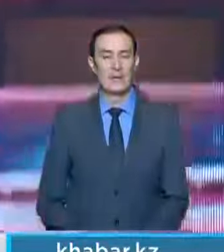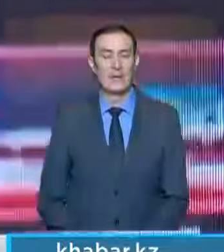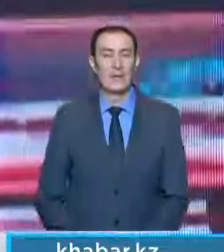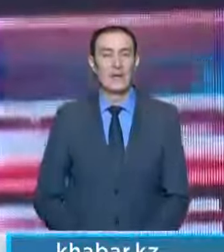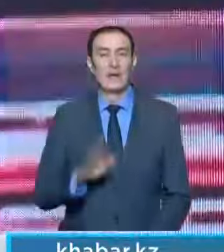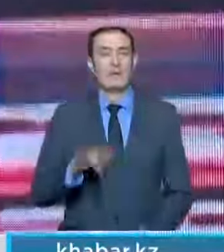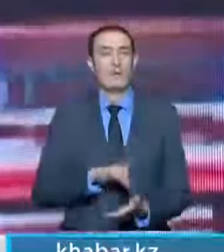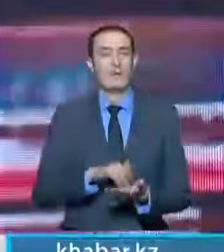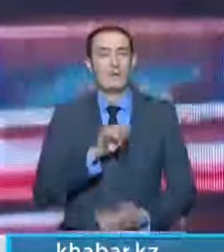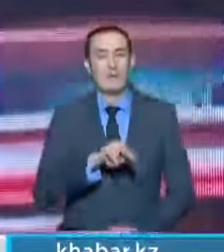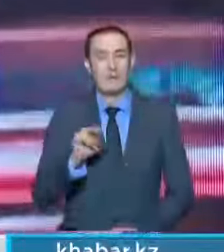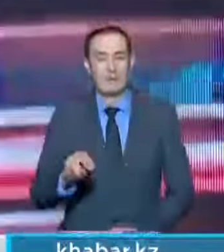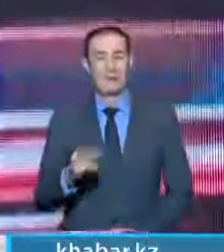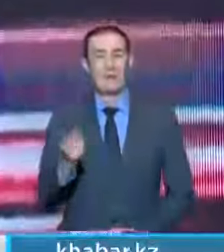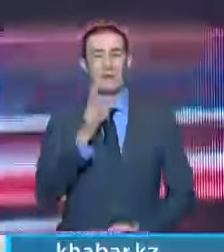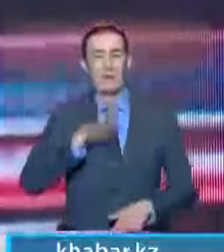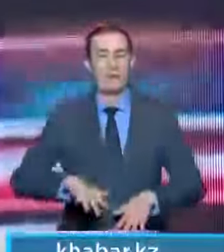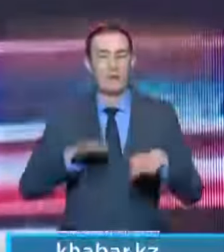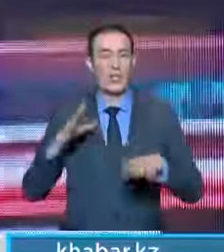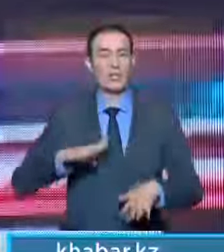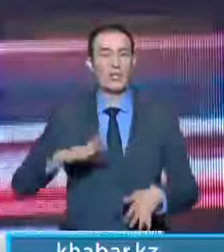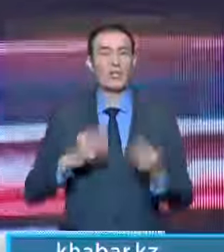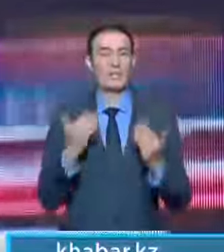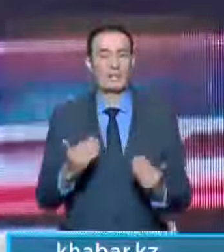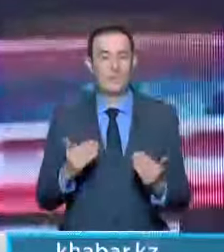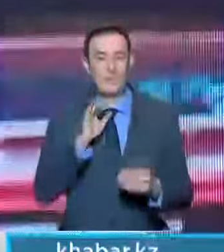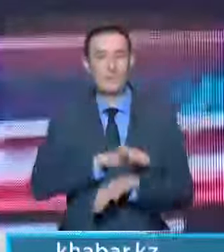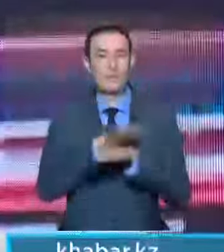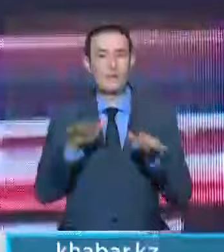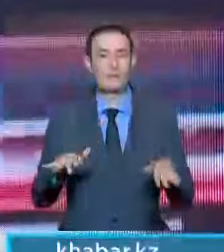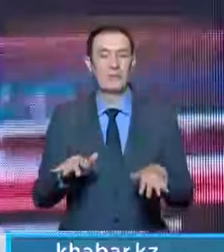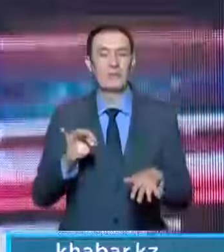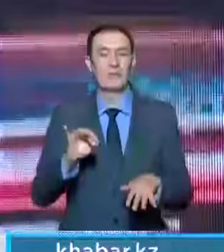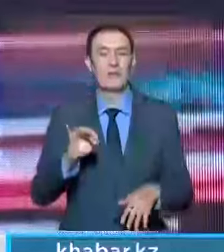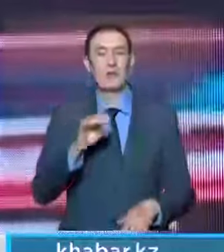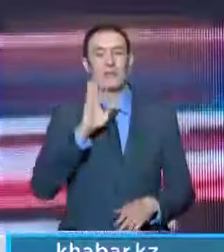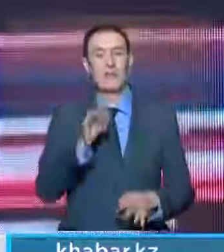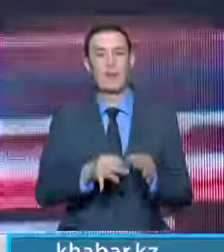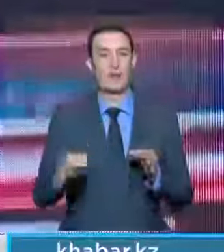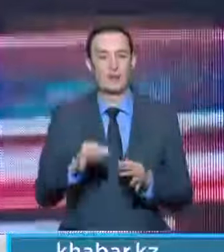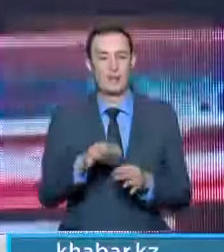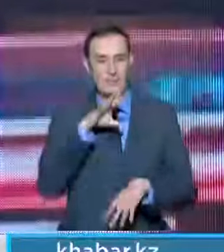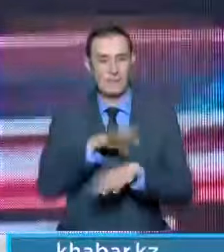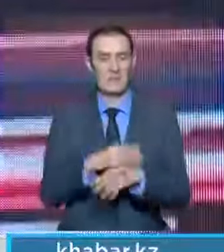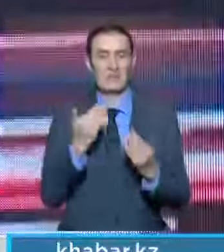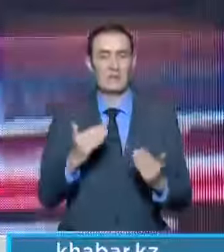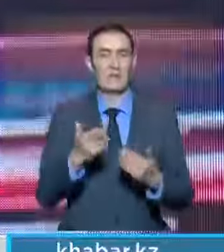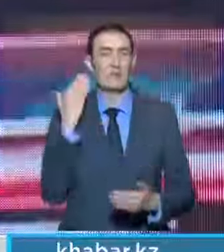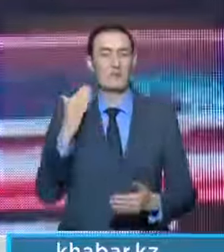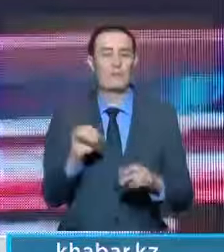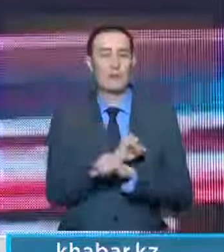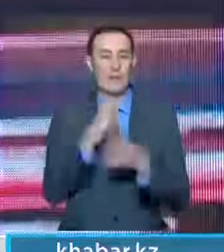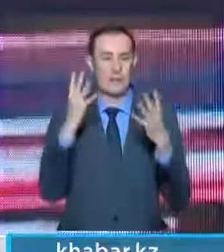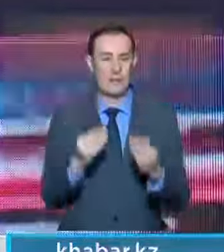В Петропавловске вторую волну паводка ожидают уже сегодня. Пик перелива через гребень на Сергеевском водохранилище зафиксировали в минувшие